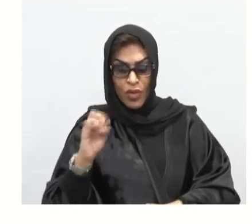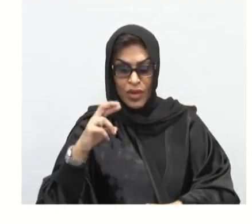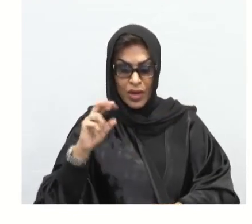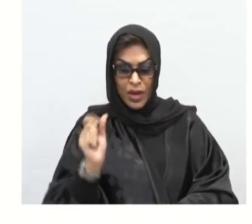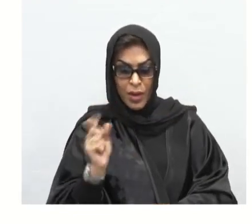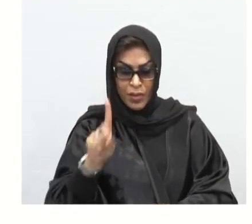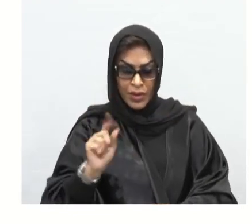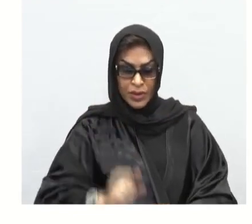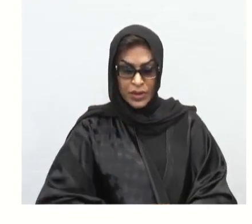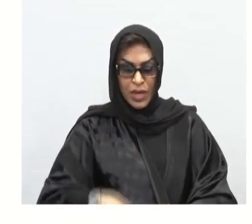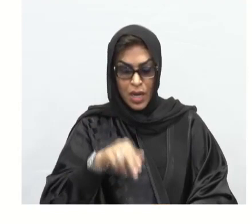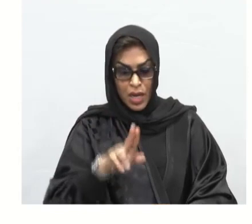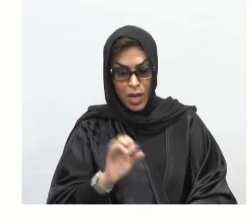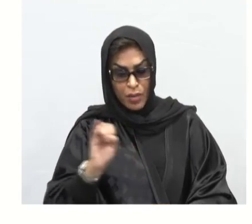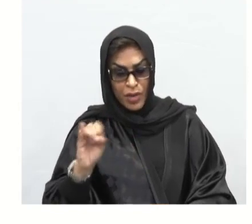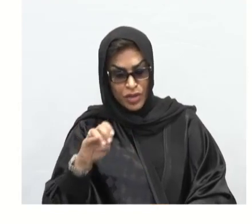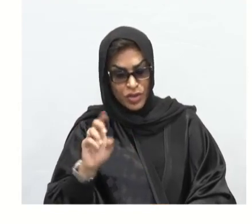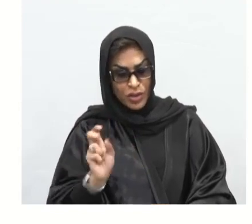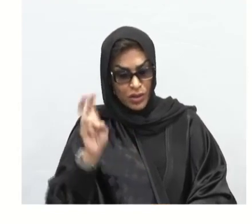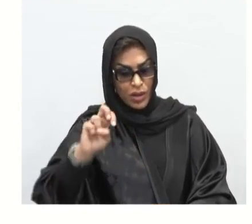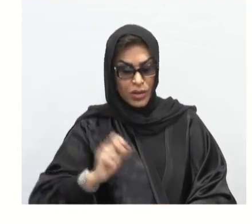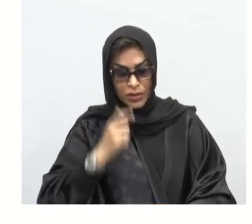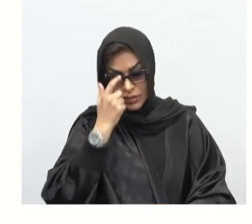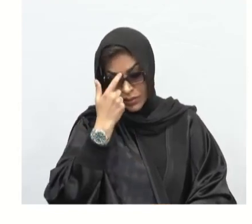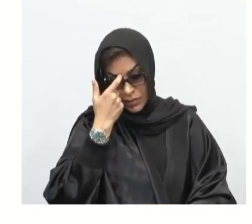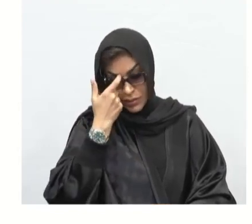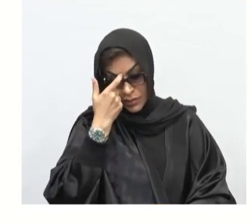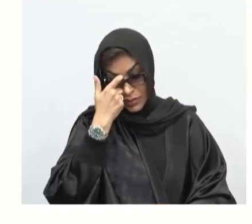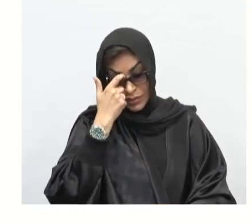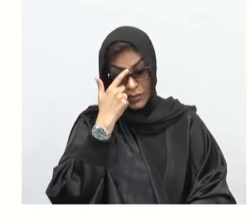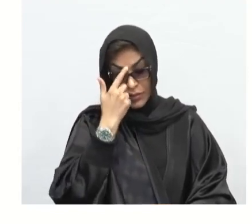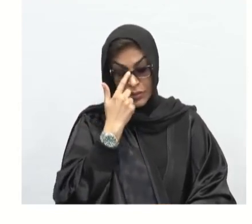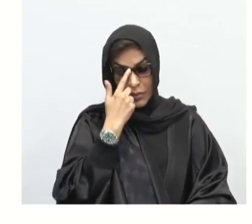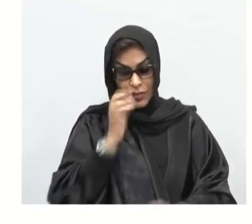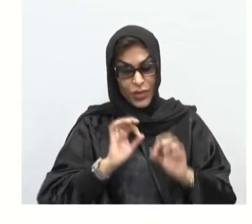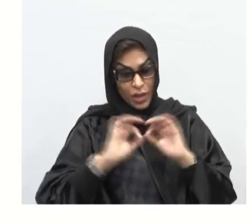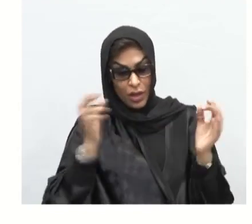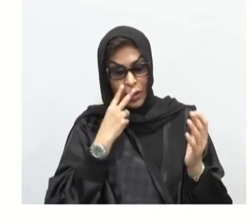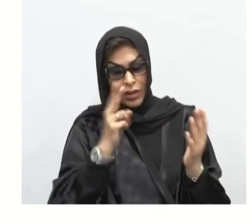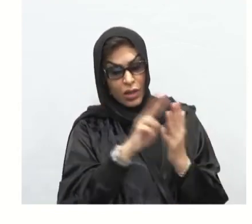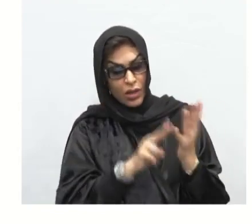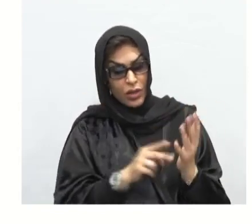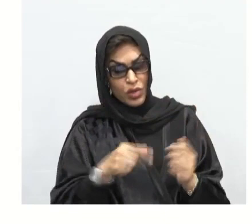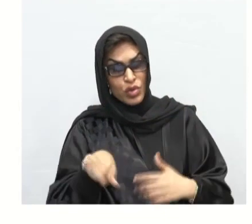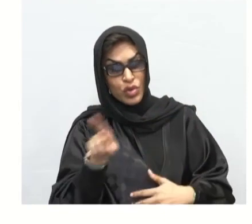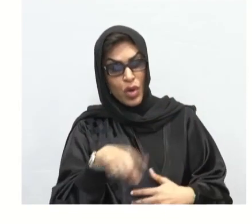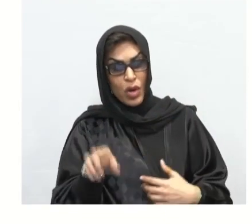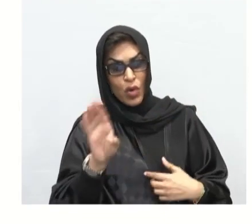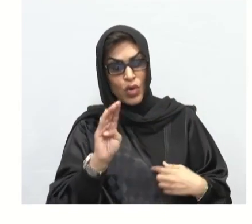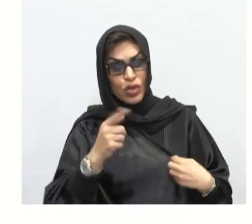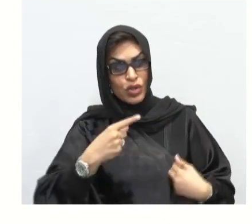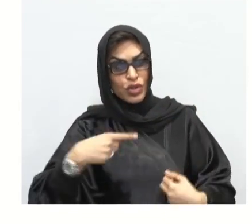المذنب واخيرا المجره ننطلق لنقرا السؤال ثم نجيب